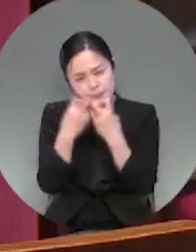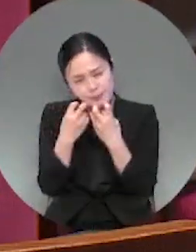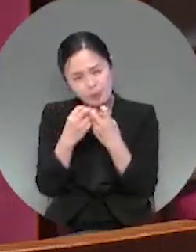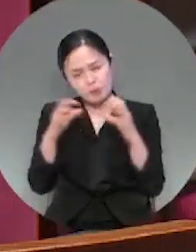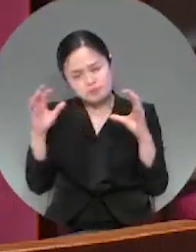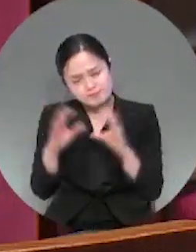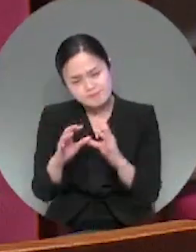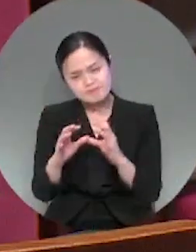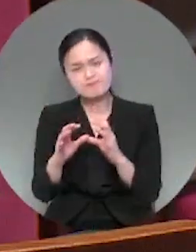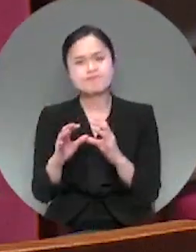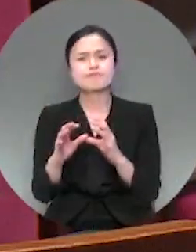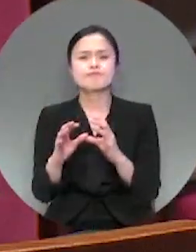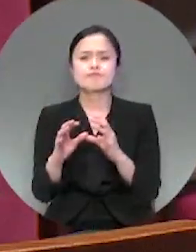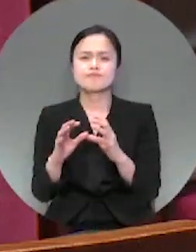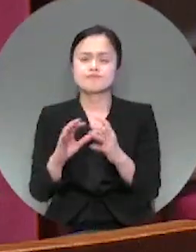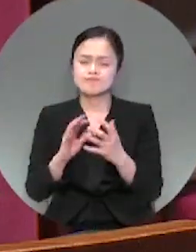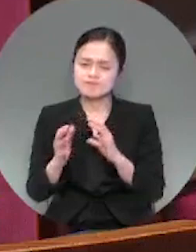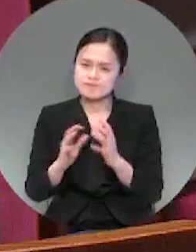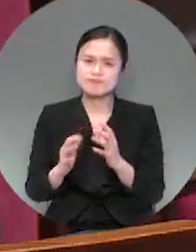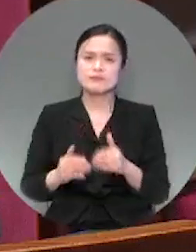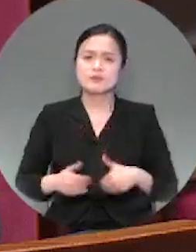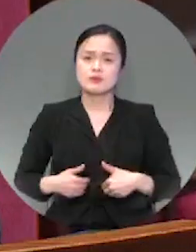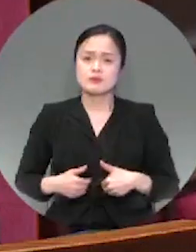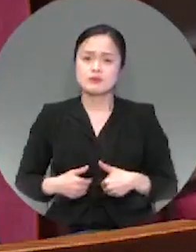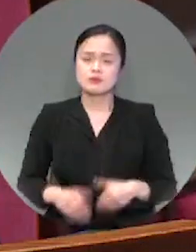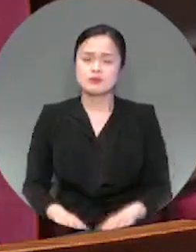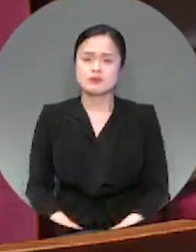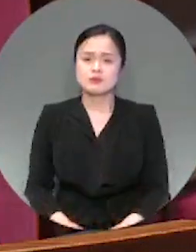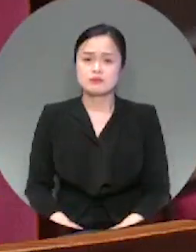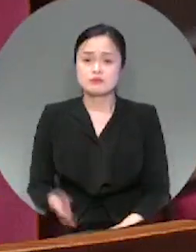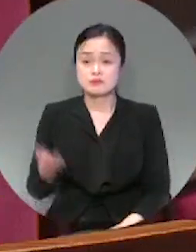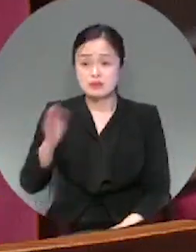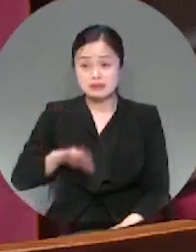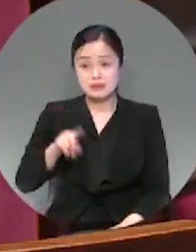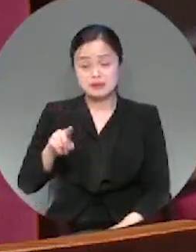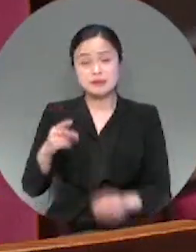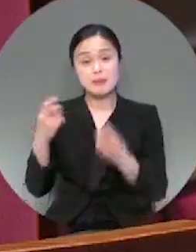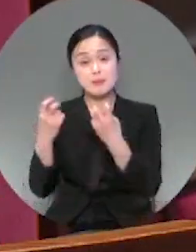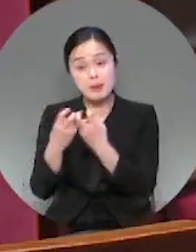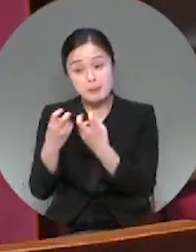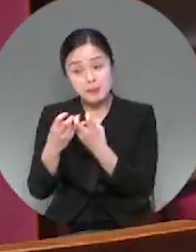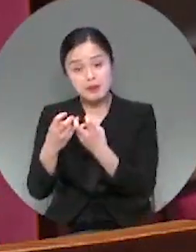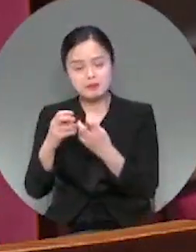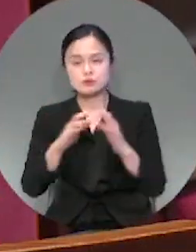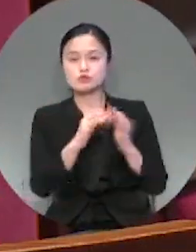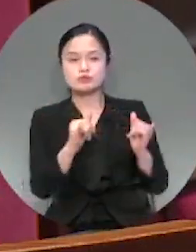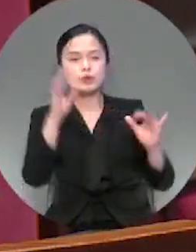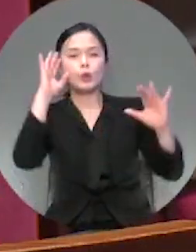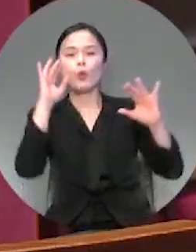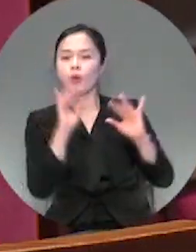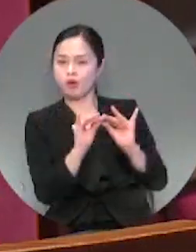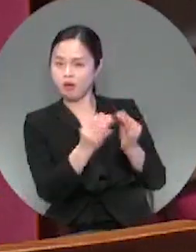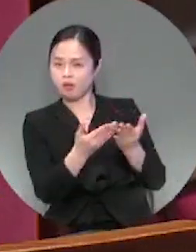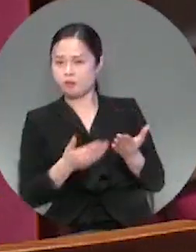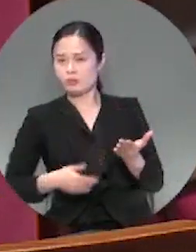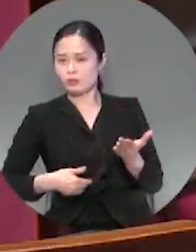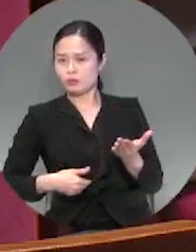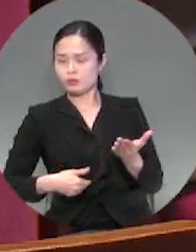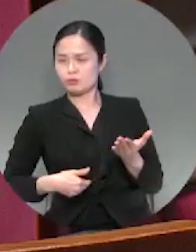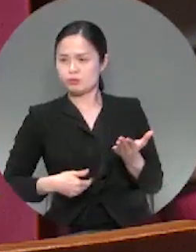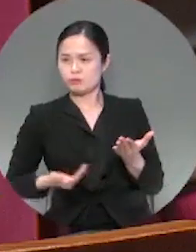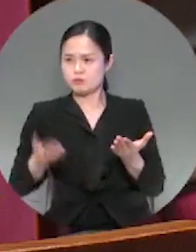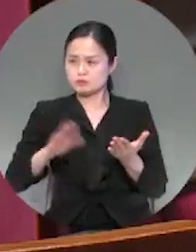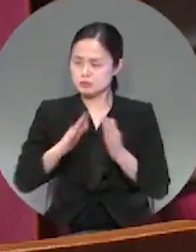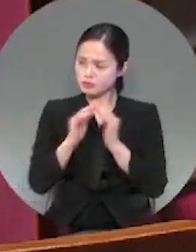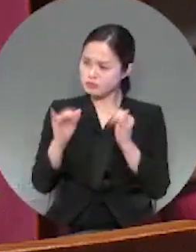필요가 있는데 국민들이 공감을 하셔야 되거든요. 근데 많은 부분에서 아직까지 국민들이 공감을 하지 못하고